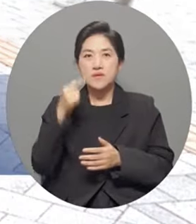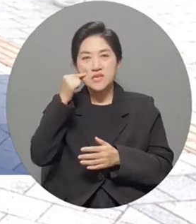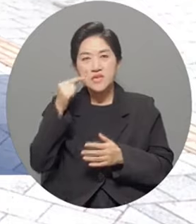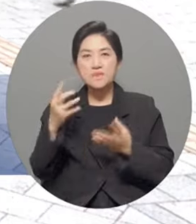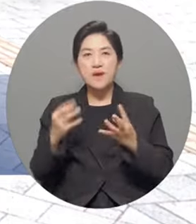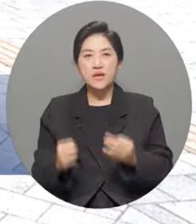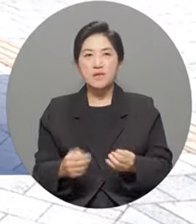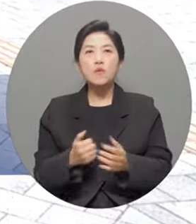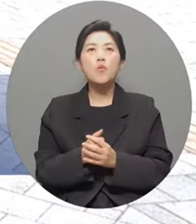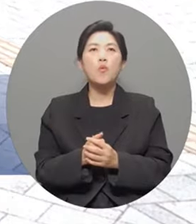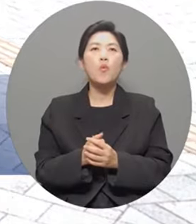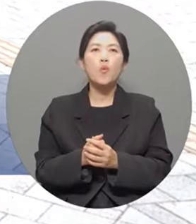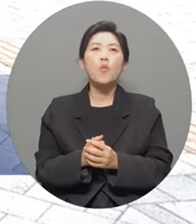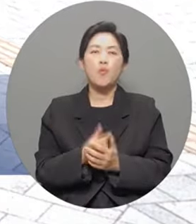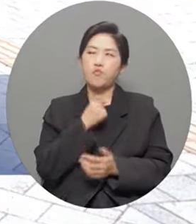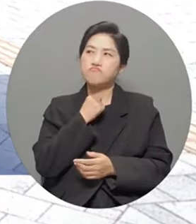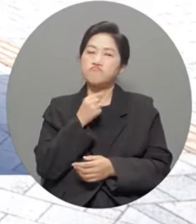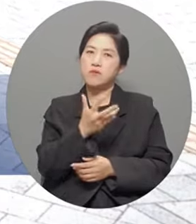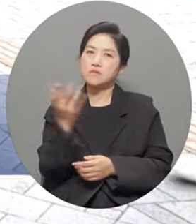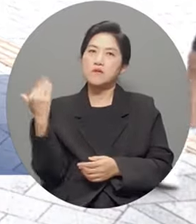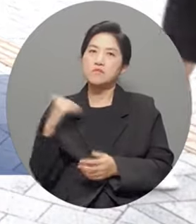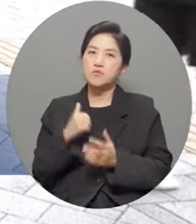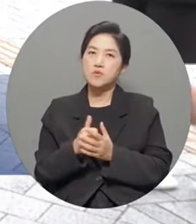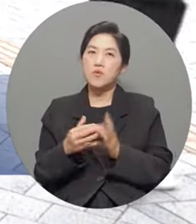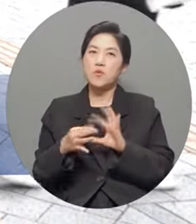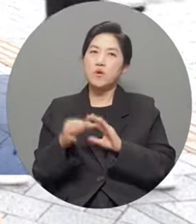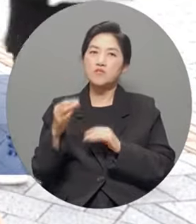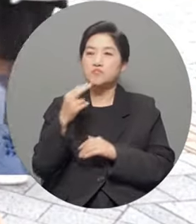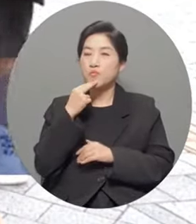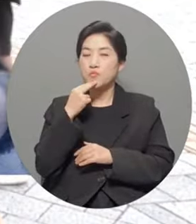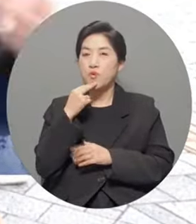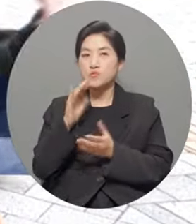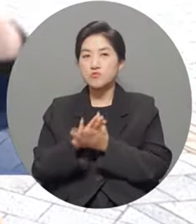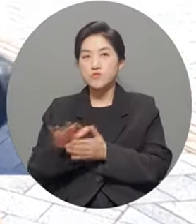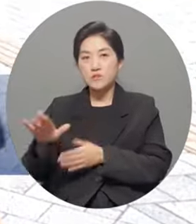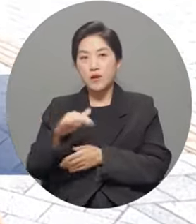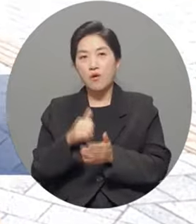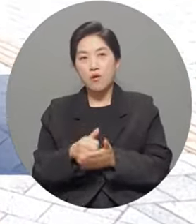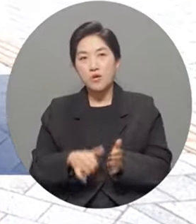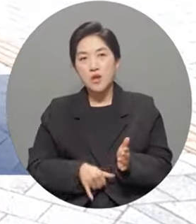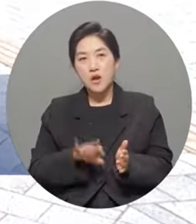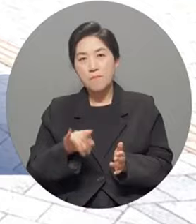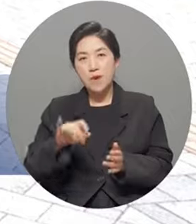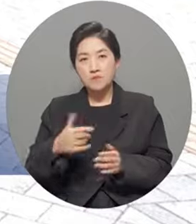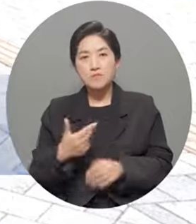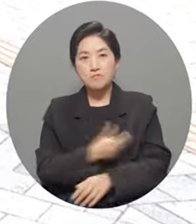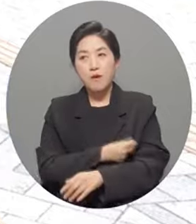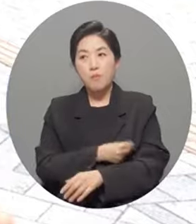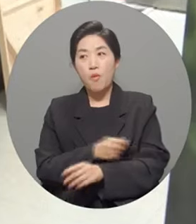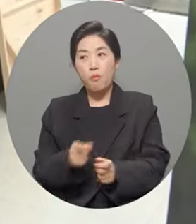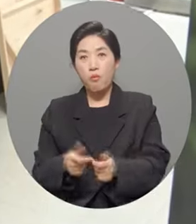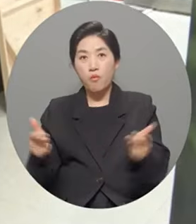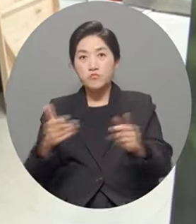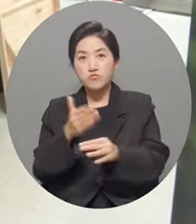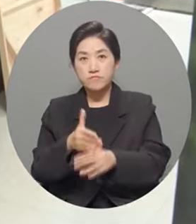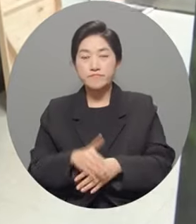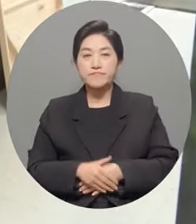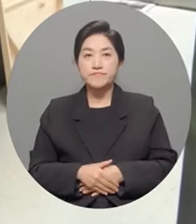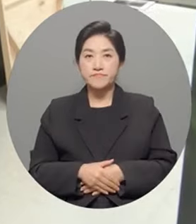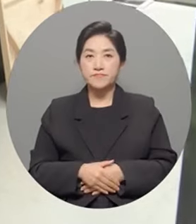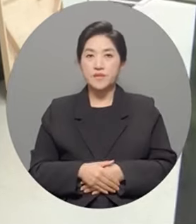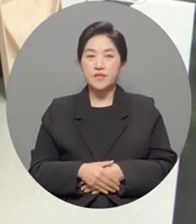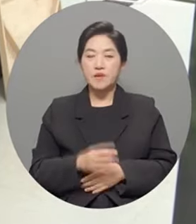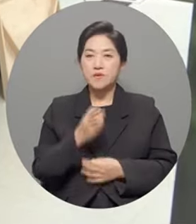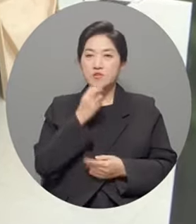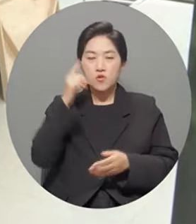편이고요 어 제 주변에 관심 없던 친구들도 이제 하나 둘씩 맡기 시작하고 이에